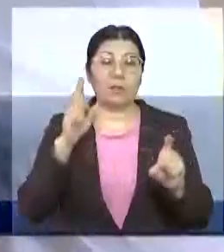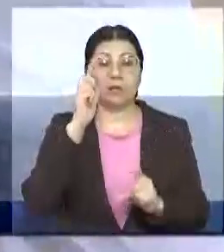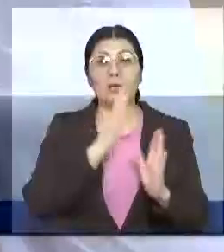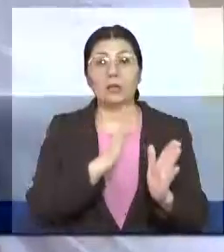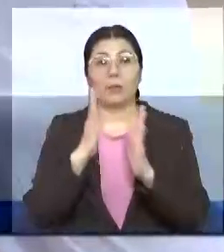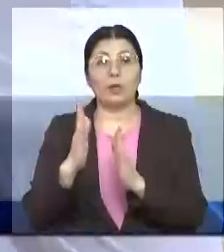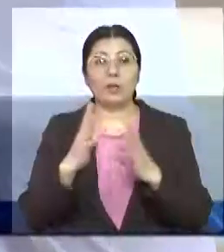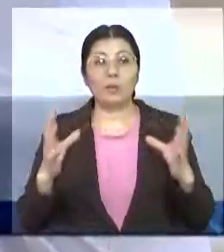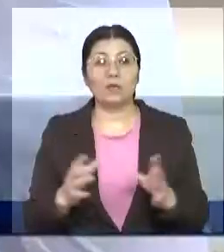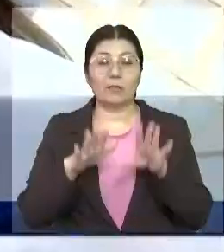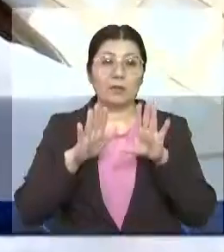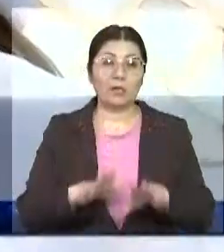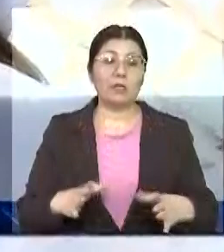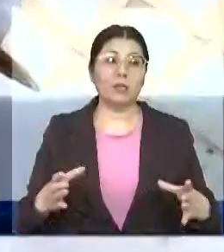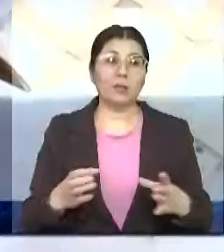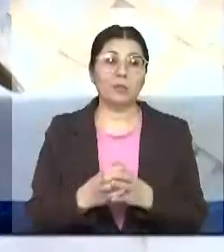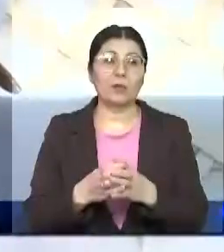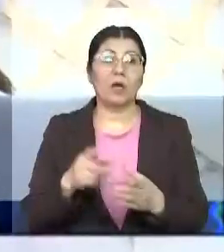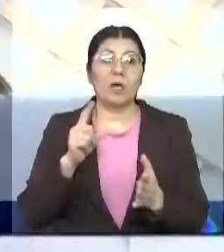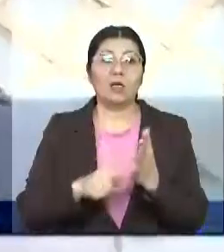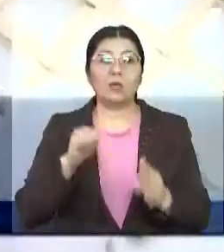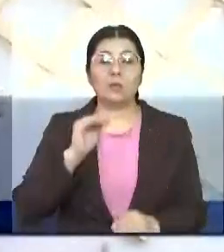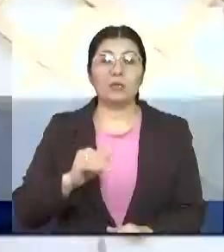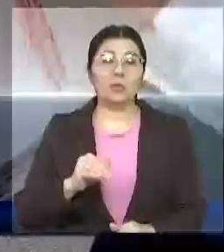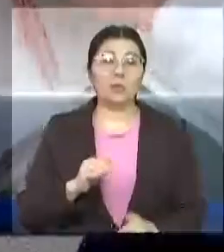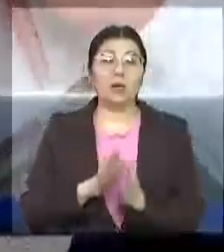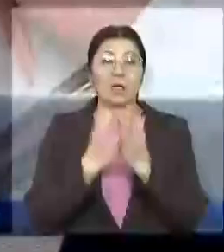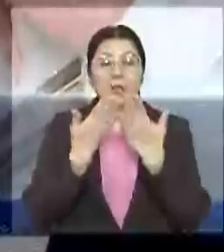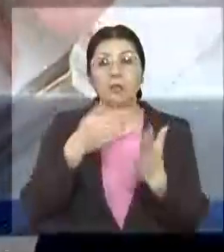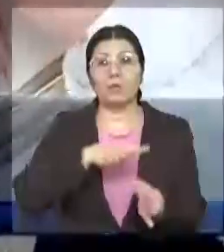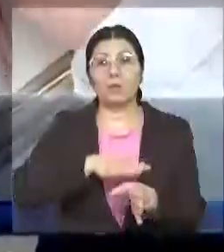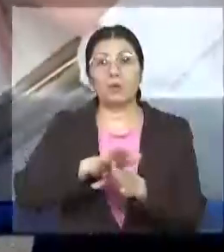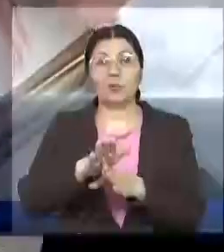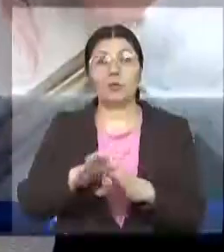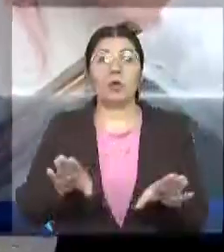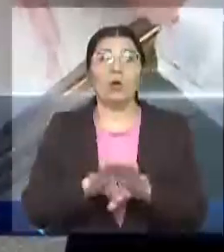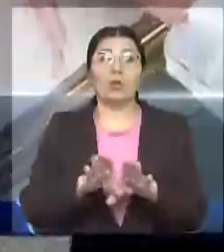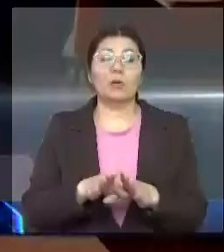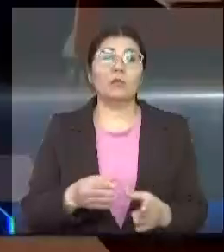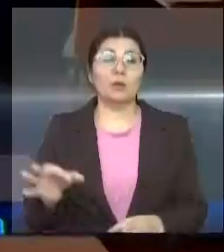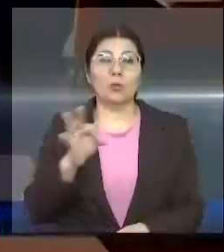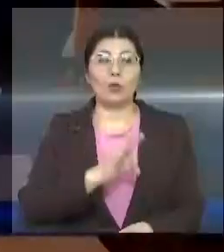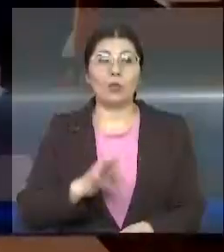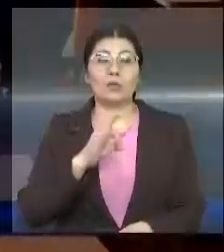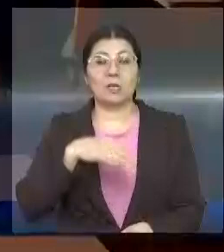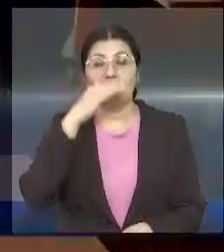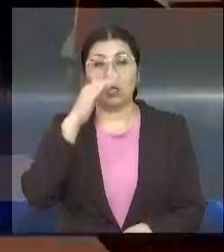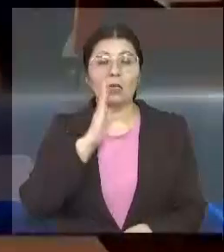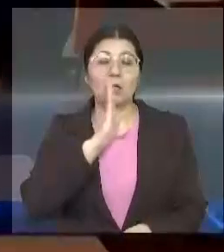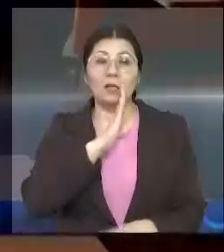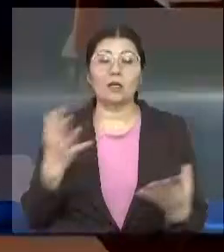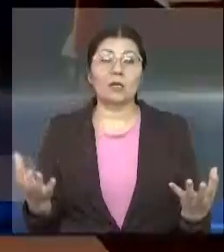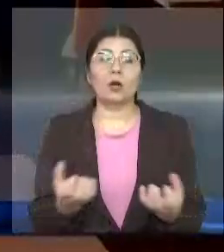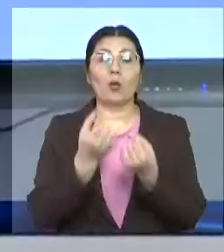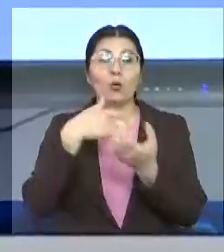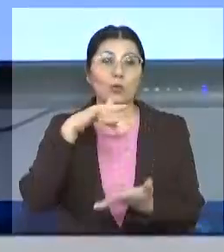қоры жергілікті бюджет есебінен былтыр 70 мың көркем әдебиетпен толықтырылған. Сонымен қоса облыста ата аналарды қолдау